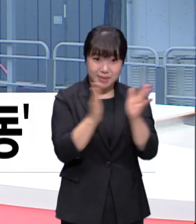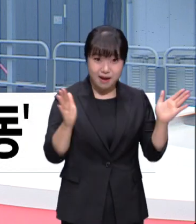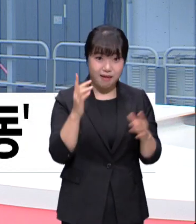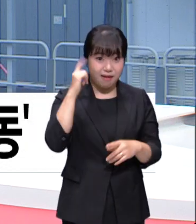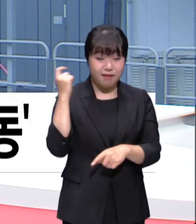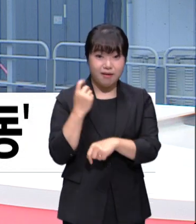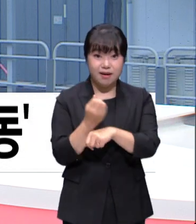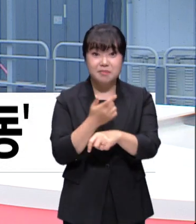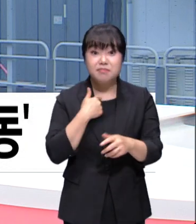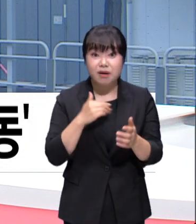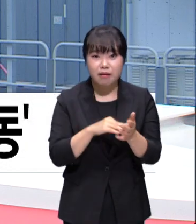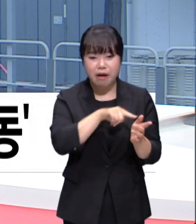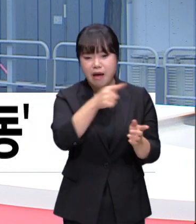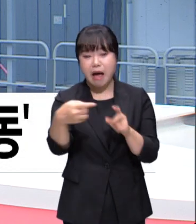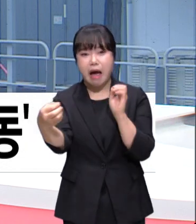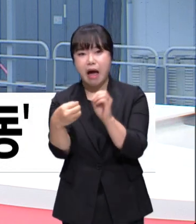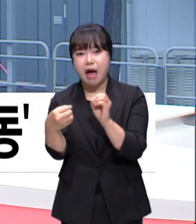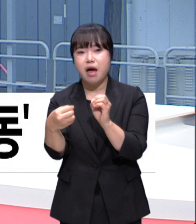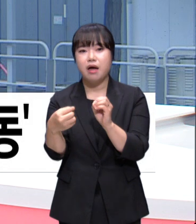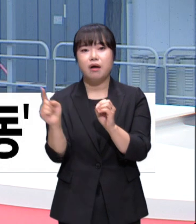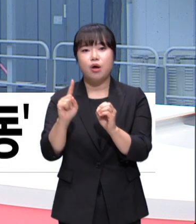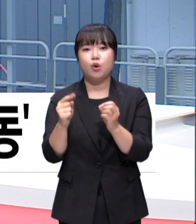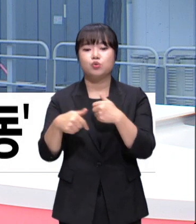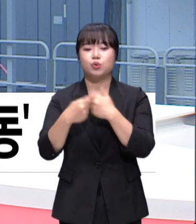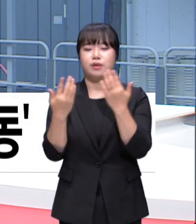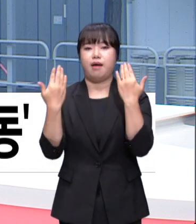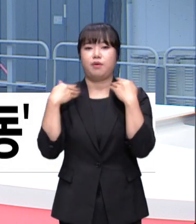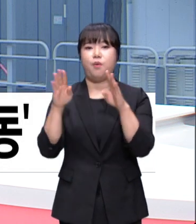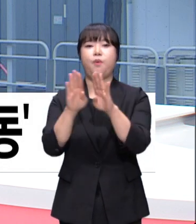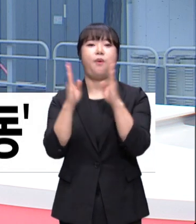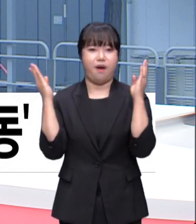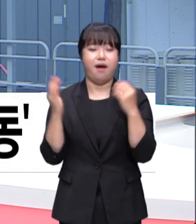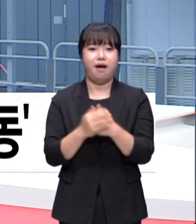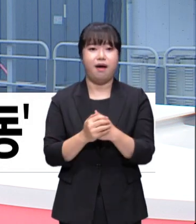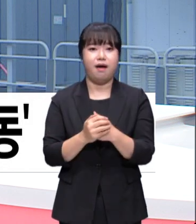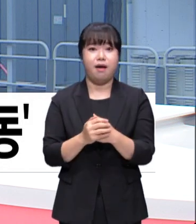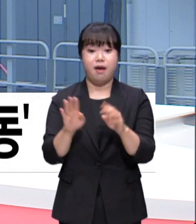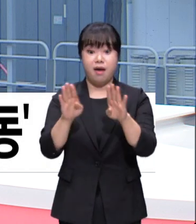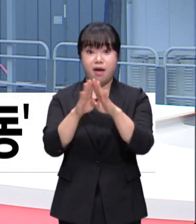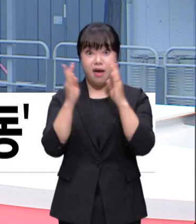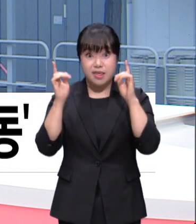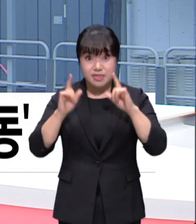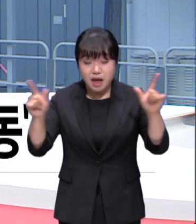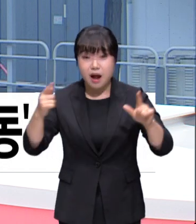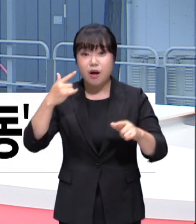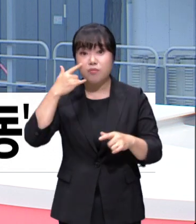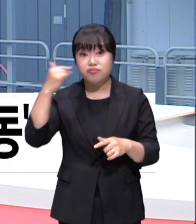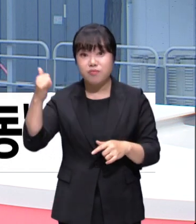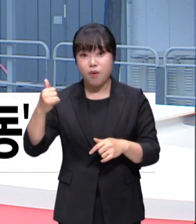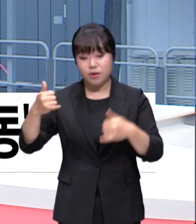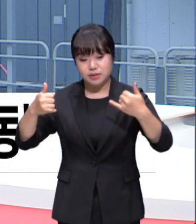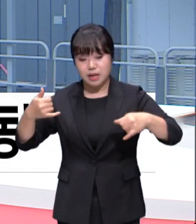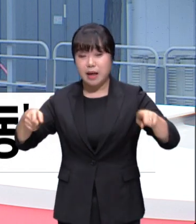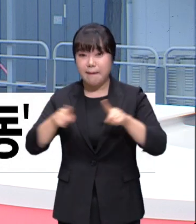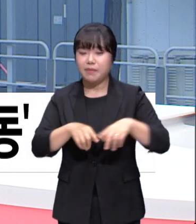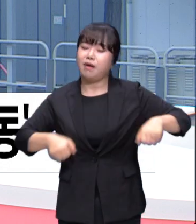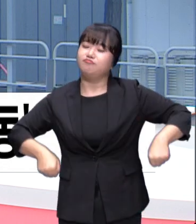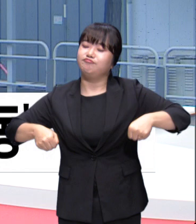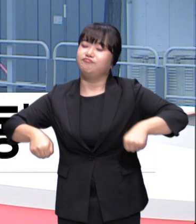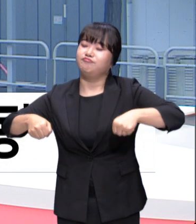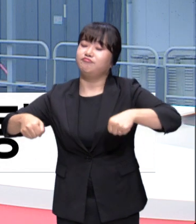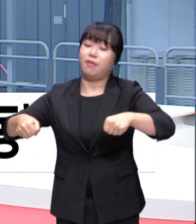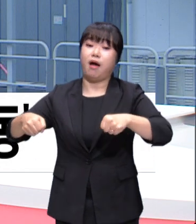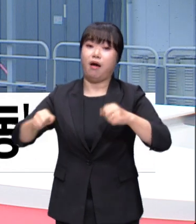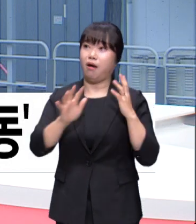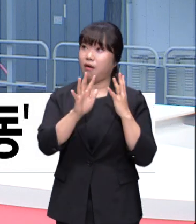공사 현장 바로 옆에 있는 초등학교가 개학을 맞았습니다. 개학 첫날 많은 학부모들이 아이들 손을 잡고 함께